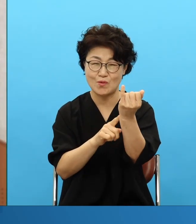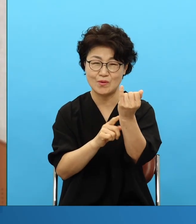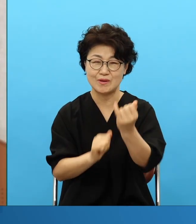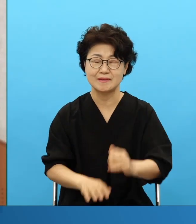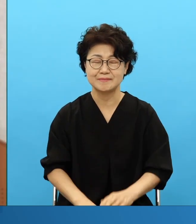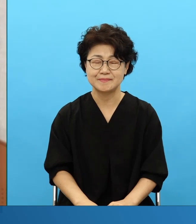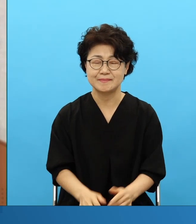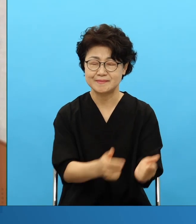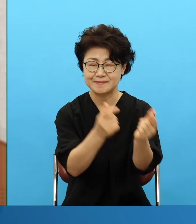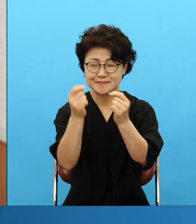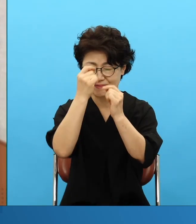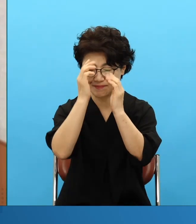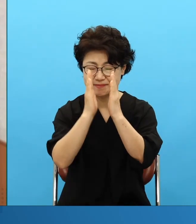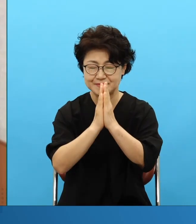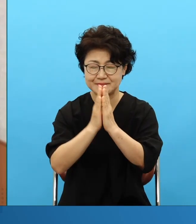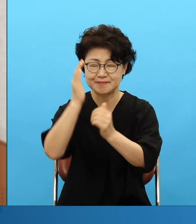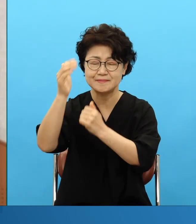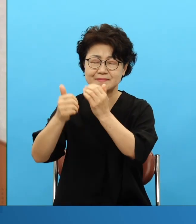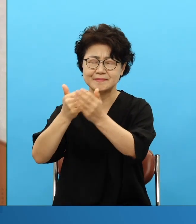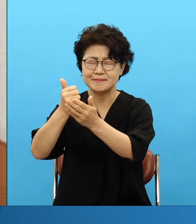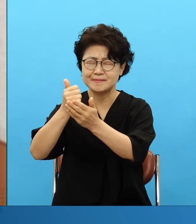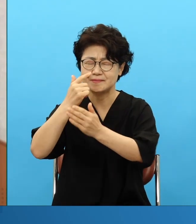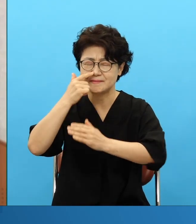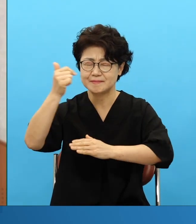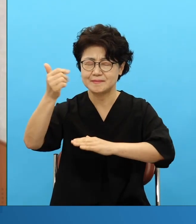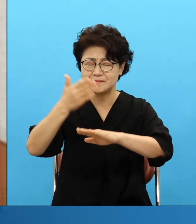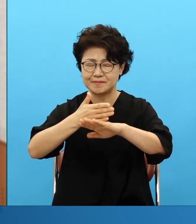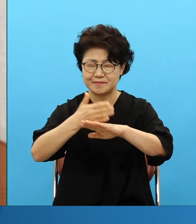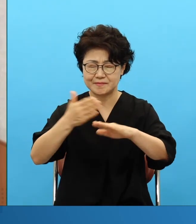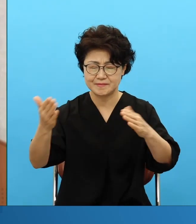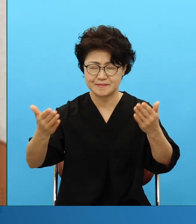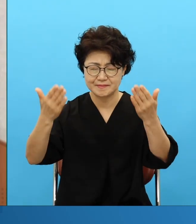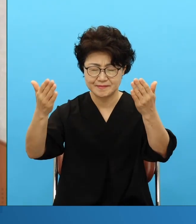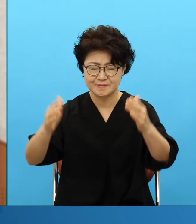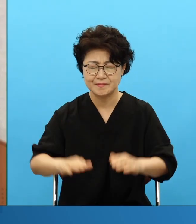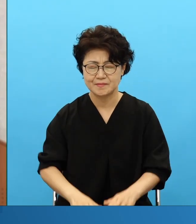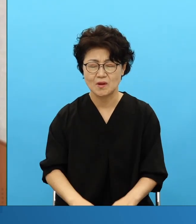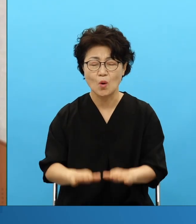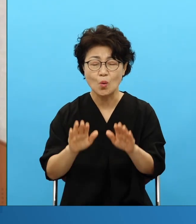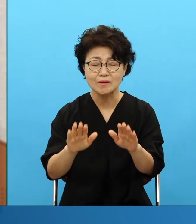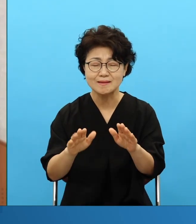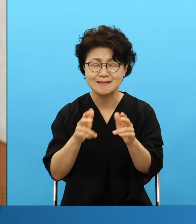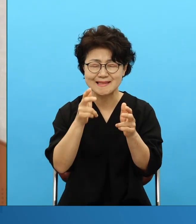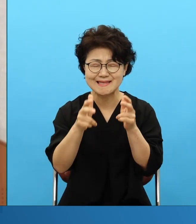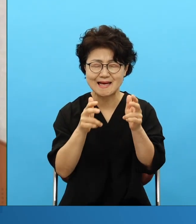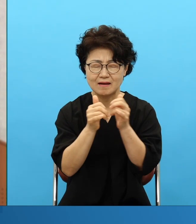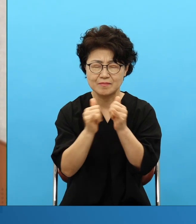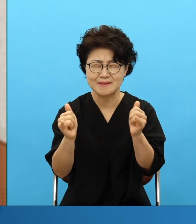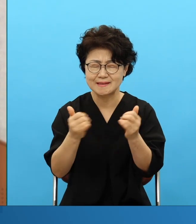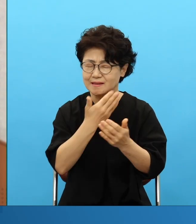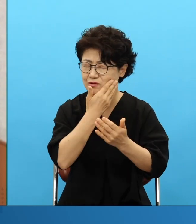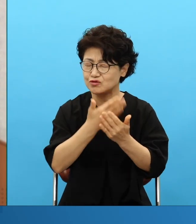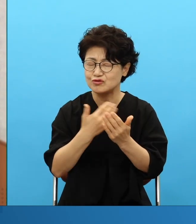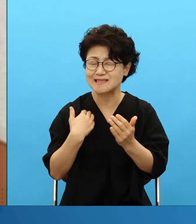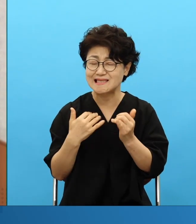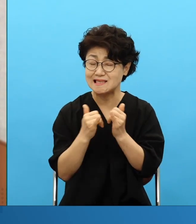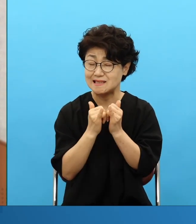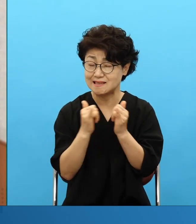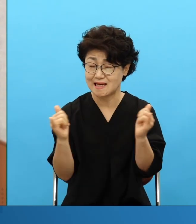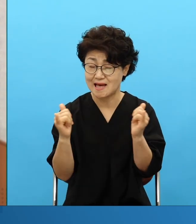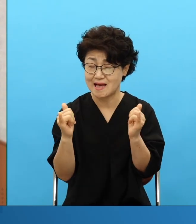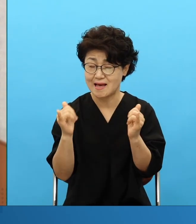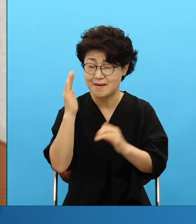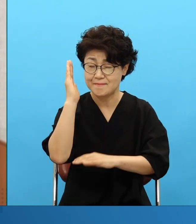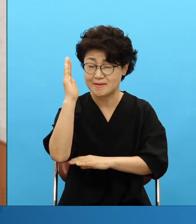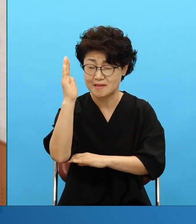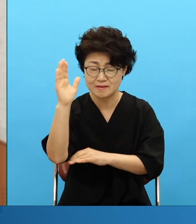기도하겠습니다. 하나님 아버지 감사합니다. 오늘 산업인 중직자들에게 주시는 메시지 들으며